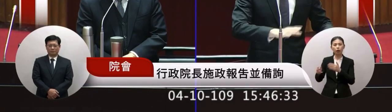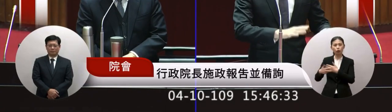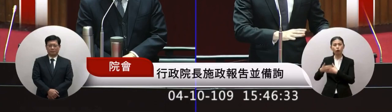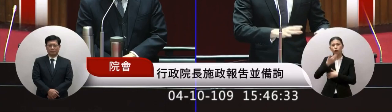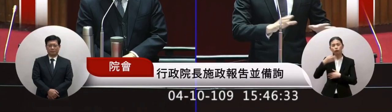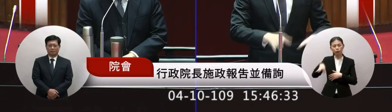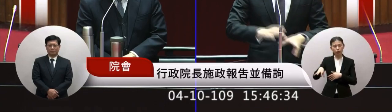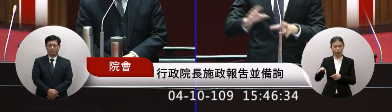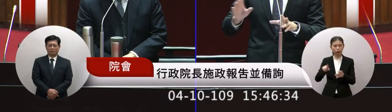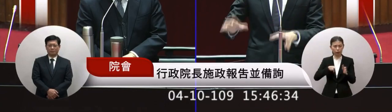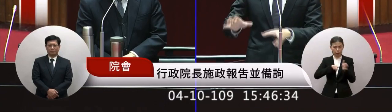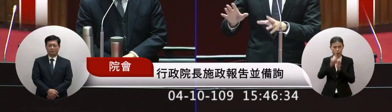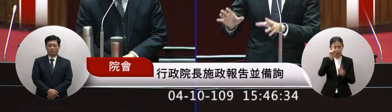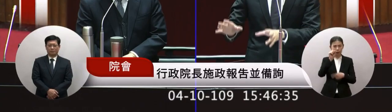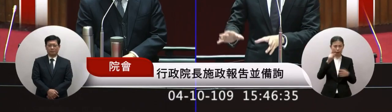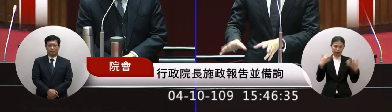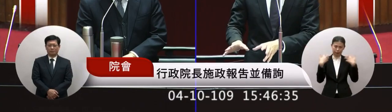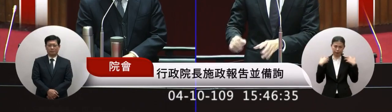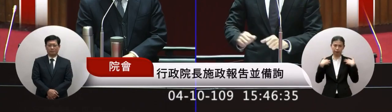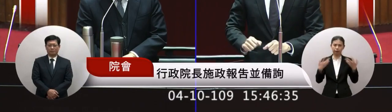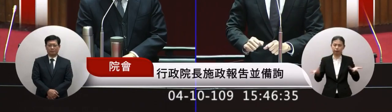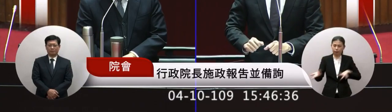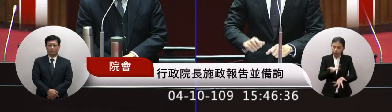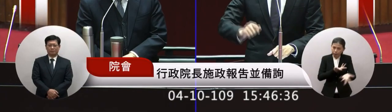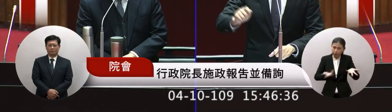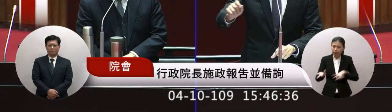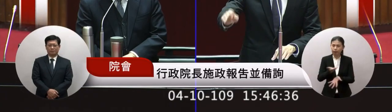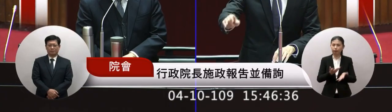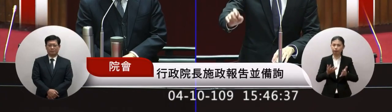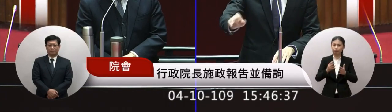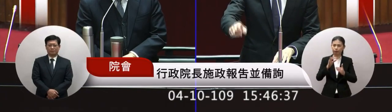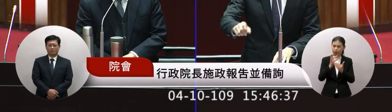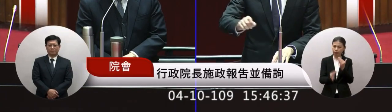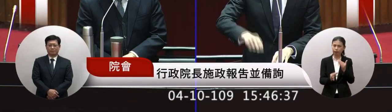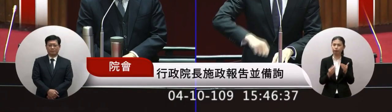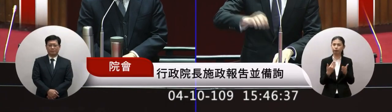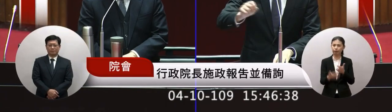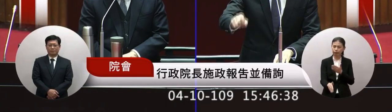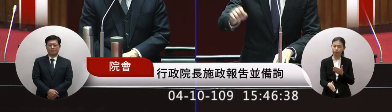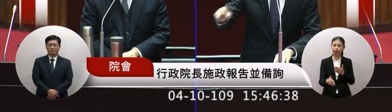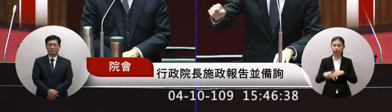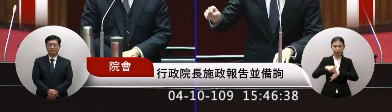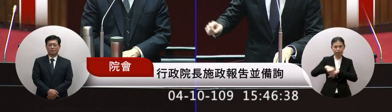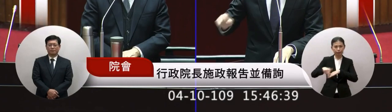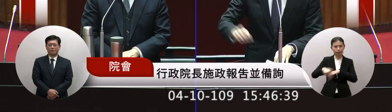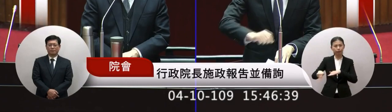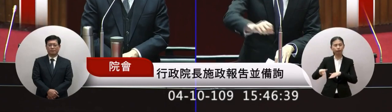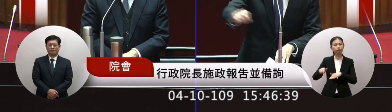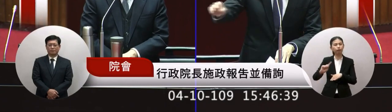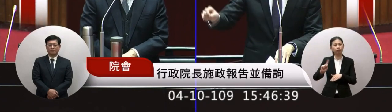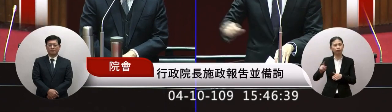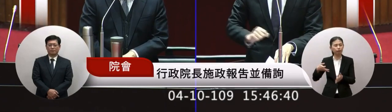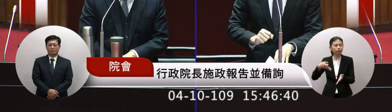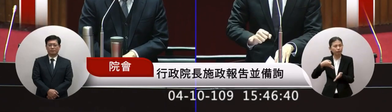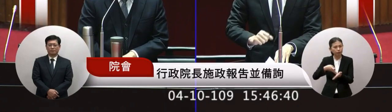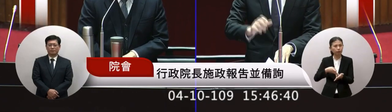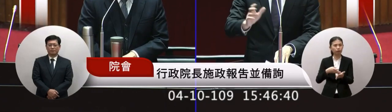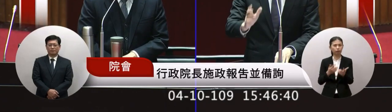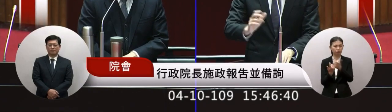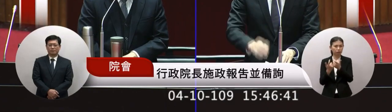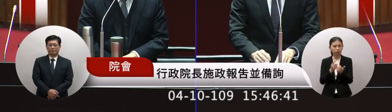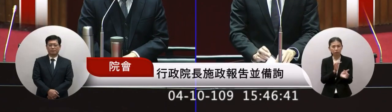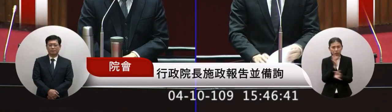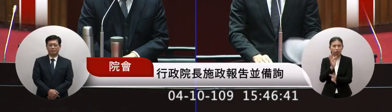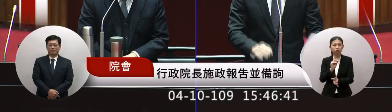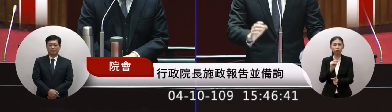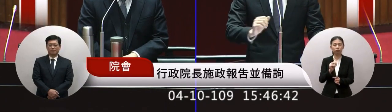这个每一个部分有可能有诶即个系统诶问题啦吼，即个因诶家庭可能要登记啥物货，啊，即个系统有拢周全啊无？诶，